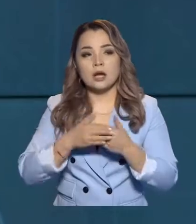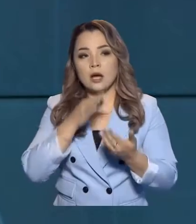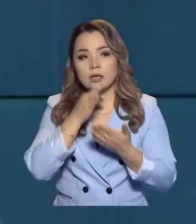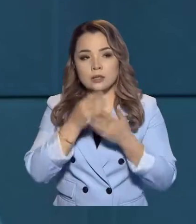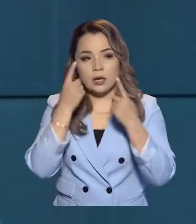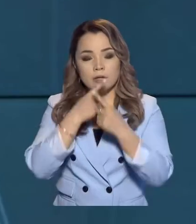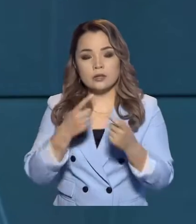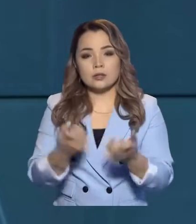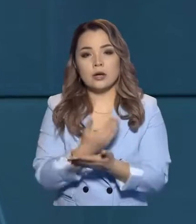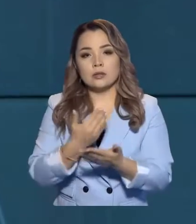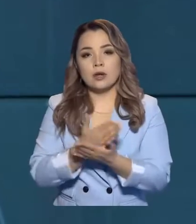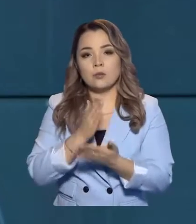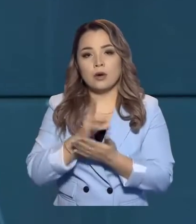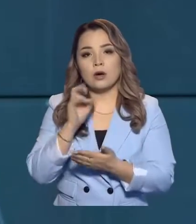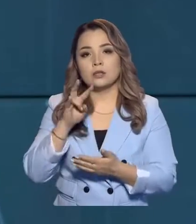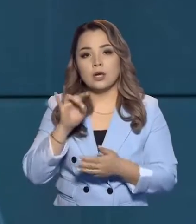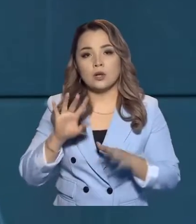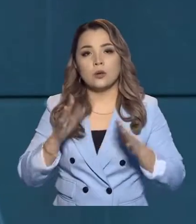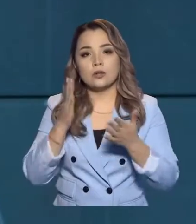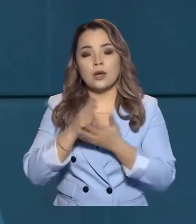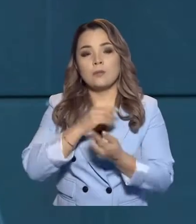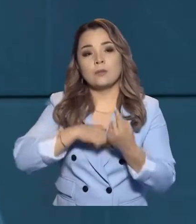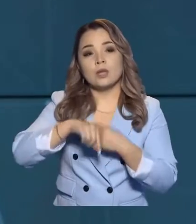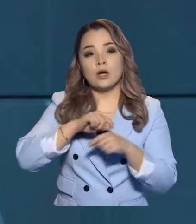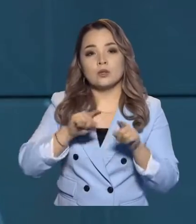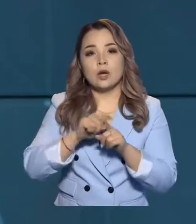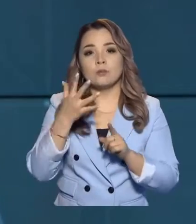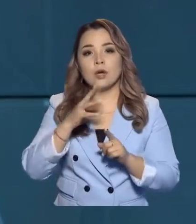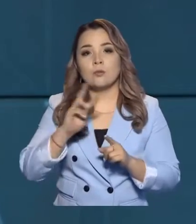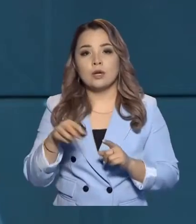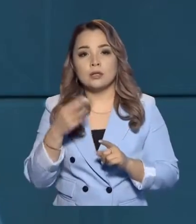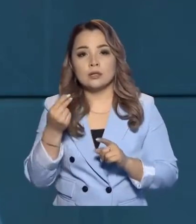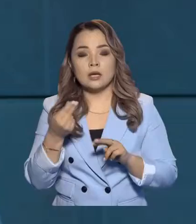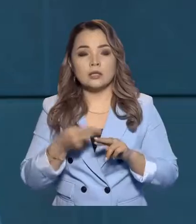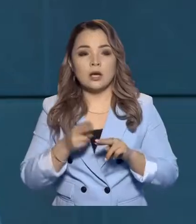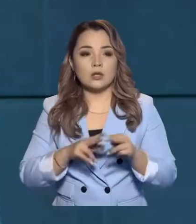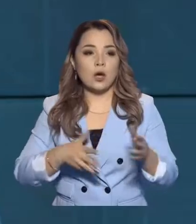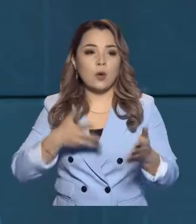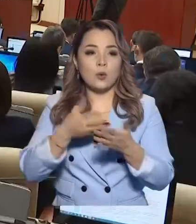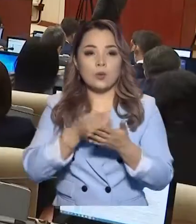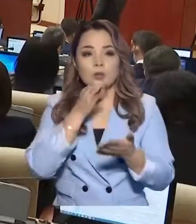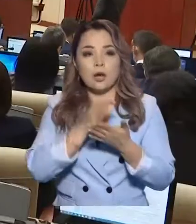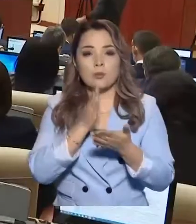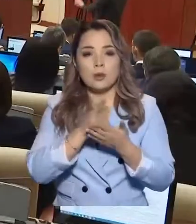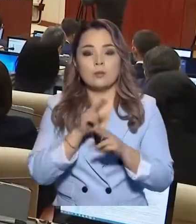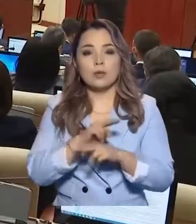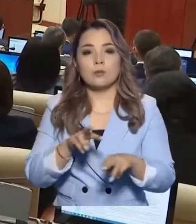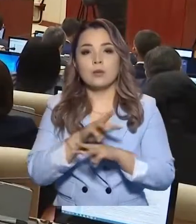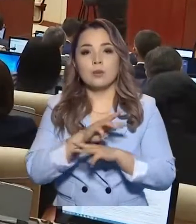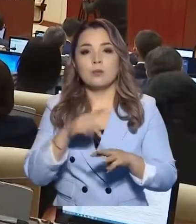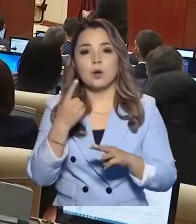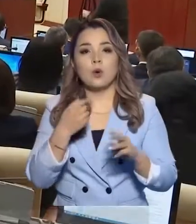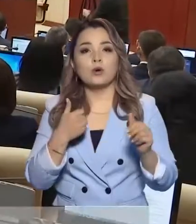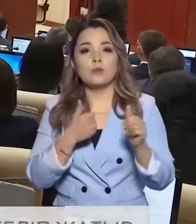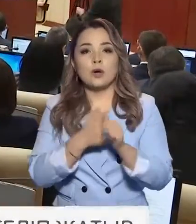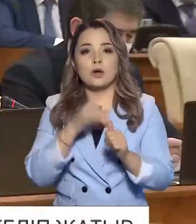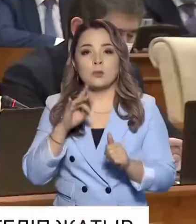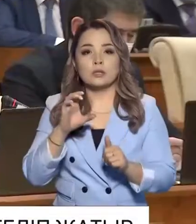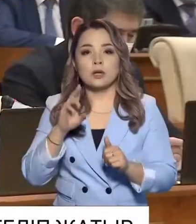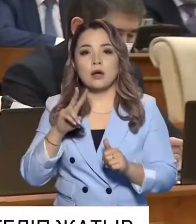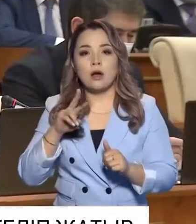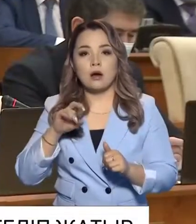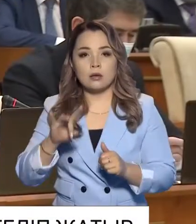Ал қаңтар оқиғасы кезінде зардап шеккен бизнесмендерге 5 миллиард теңгеден аса өтемақы төленді. Премьер-министрдің бірінші орынбасары Роман